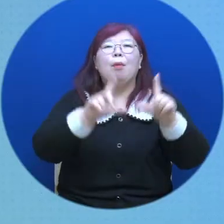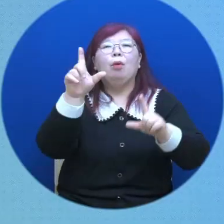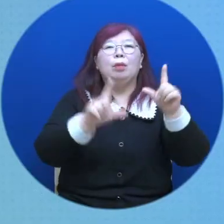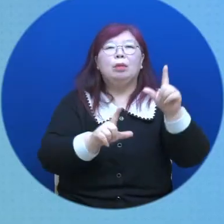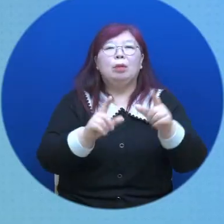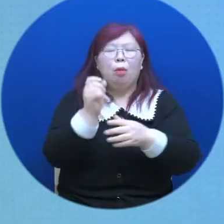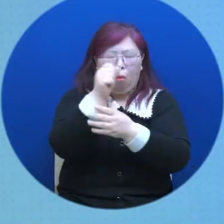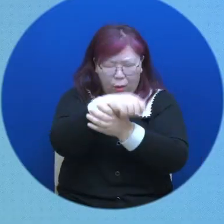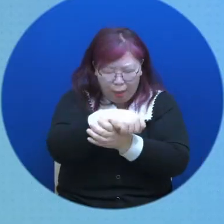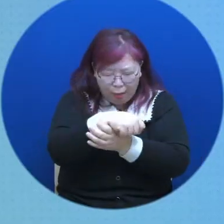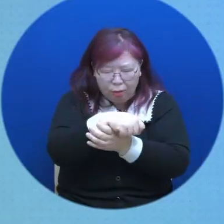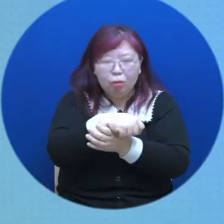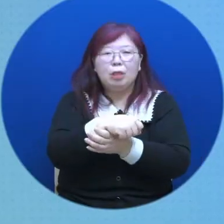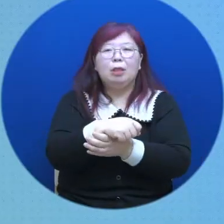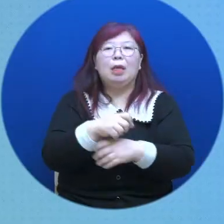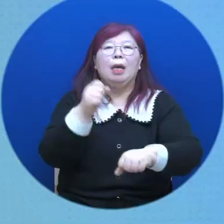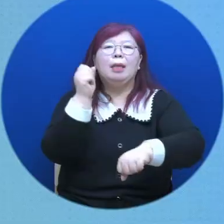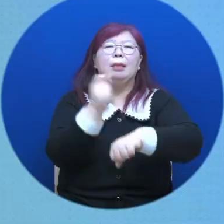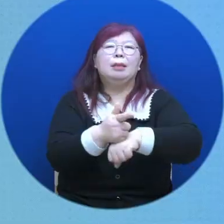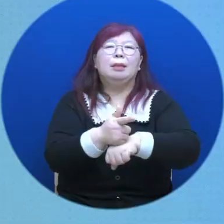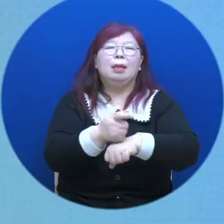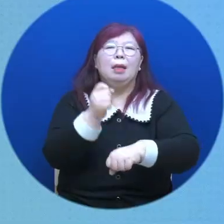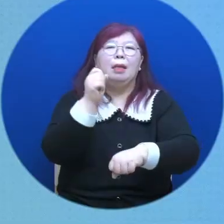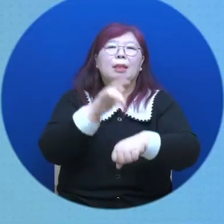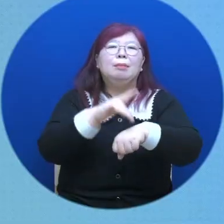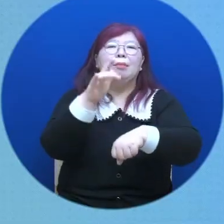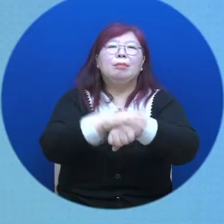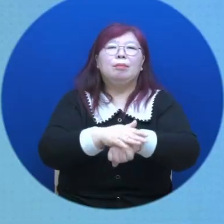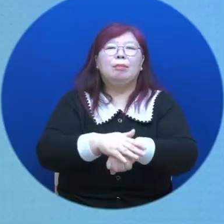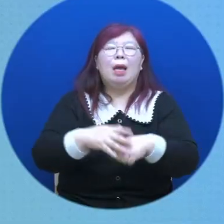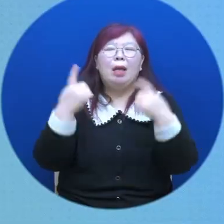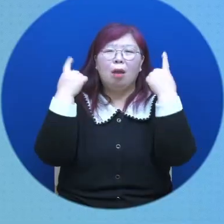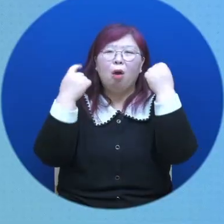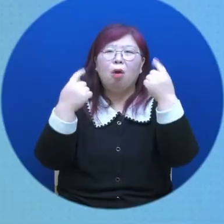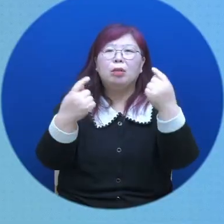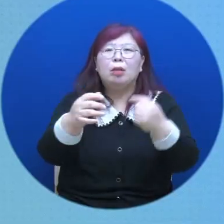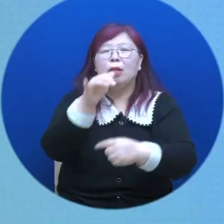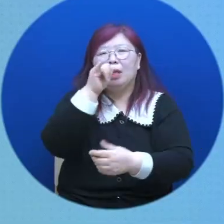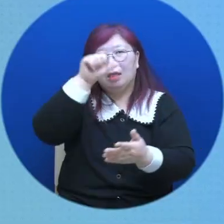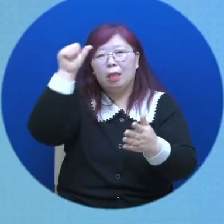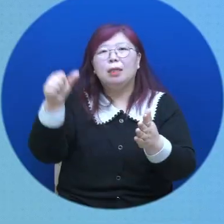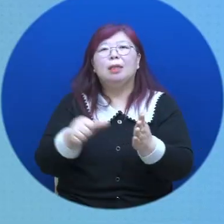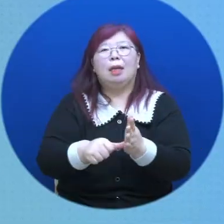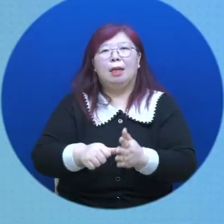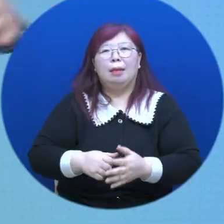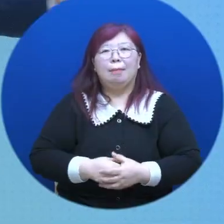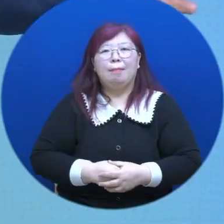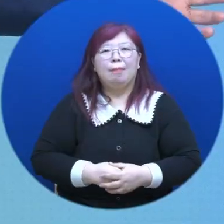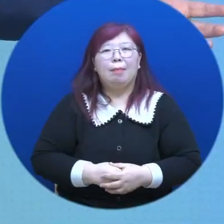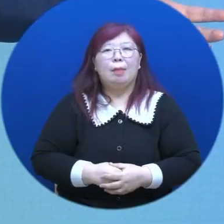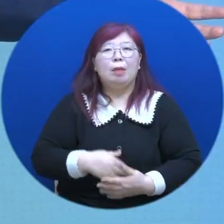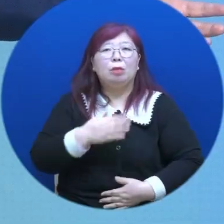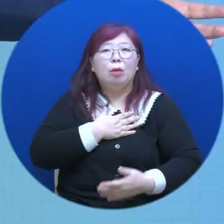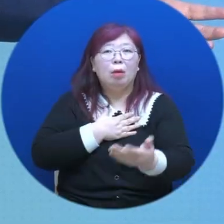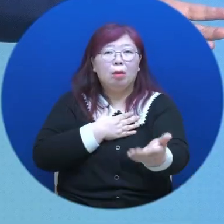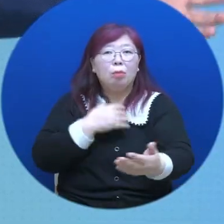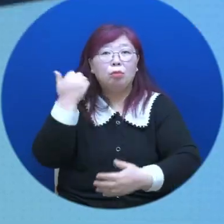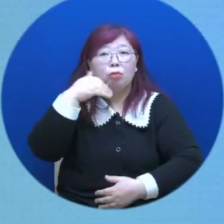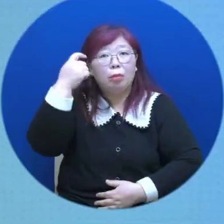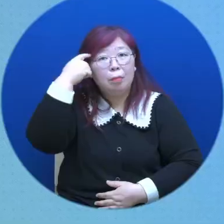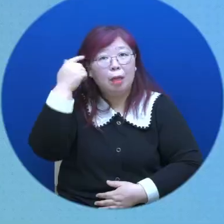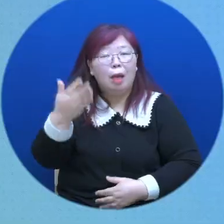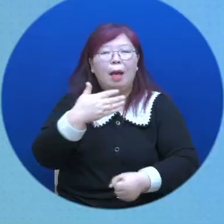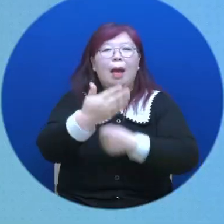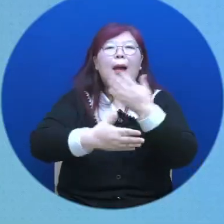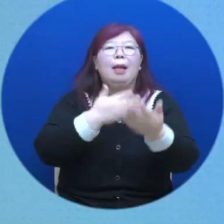숙인 자의 뼛속까지 스며든 인생이었더라. 그걸 말씀하고 있는 거죠. 저와 여러분이 누구인가요?